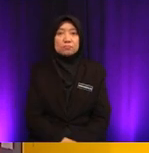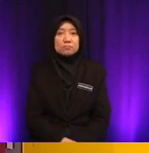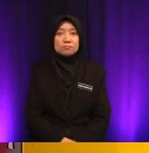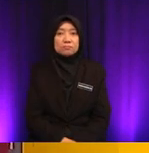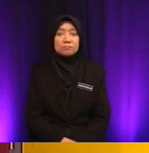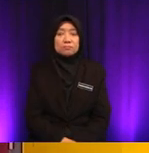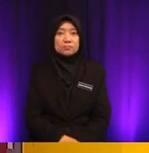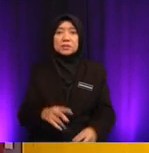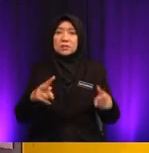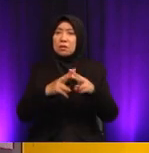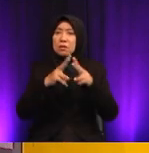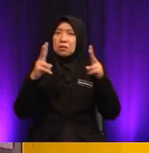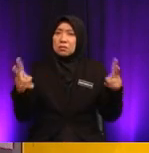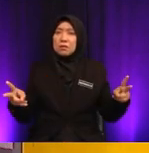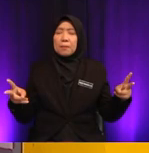Iya